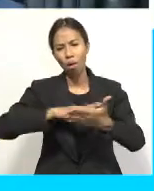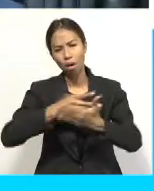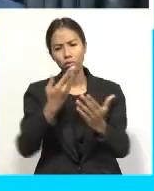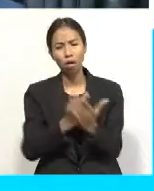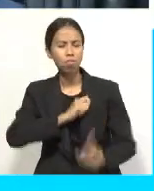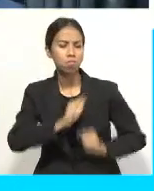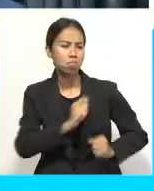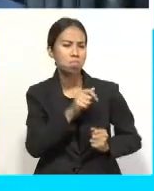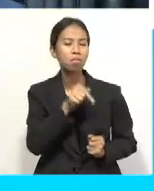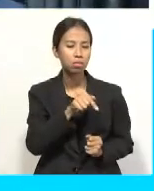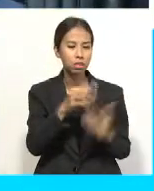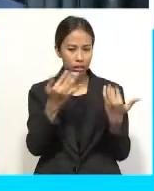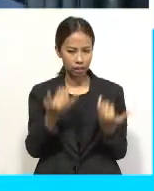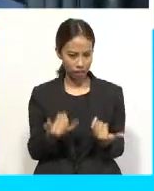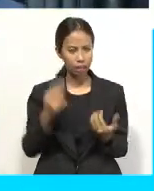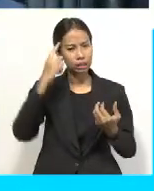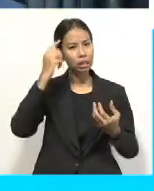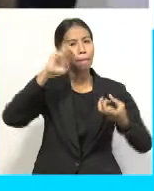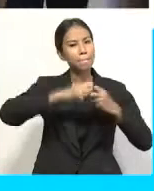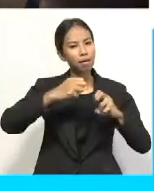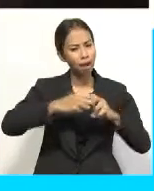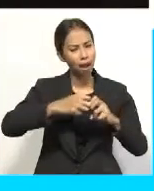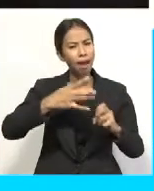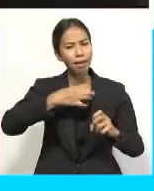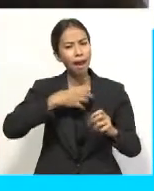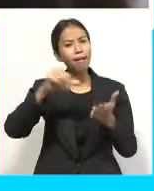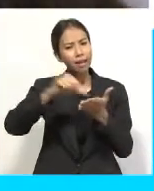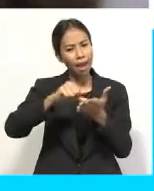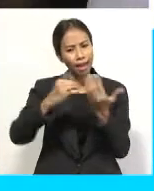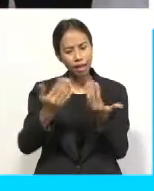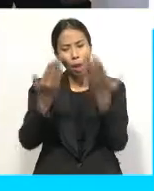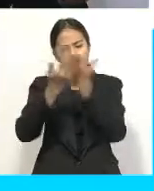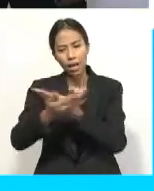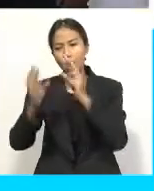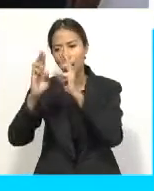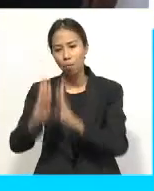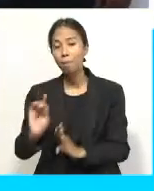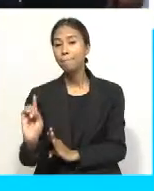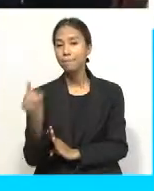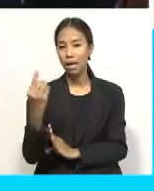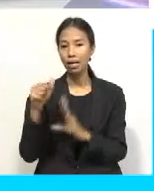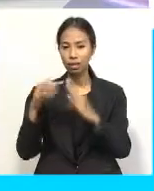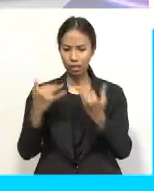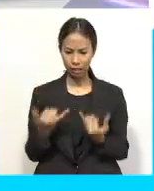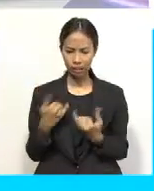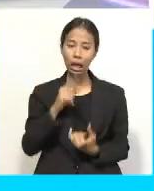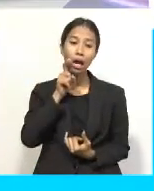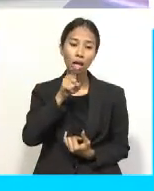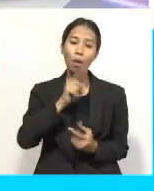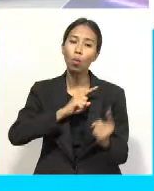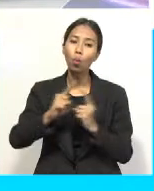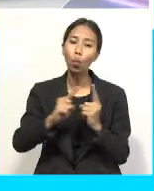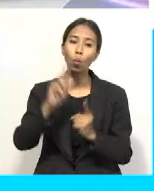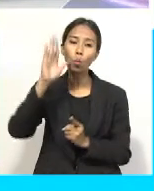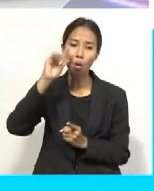คือต้องการจะตัดปัญหานี้ลงก็เลยเลือกระบบนี้มาครับ ค่ะจากการพูดคุยได้มีโอกาสพูดคุยกับทางผู้ปกครองไหมคะ